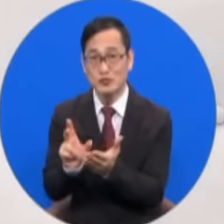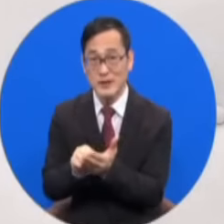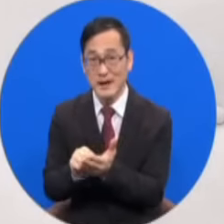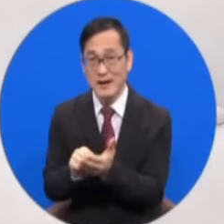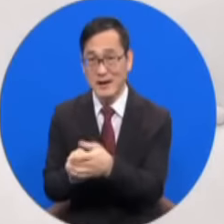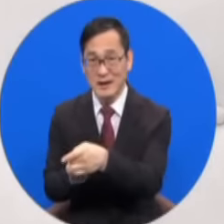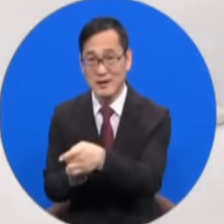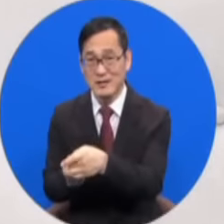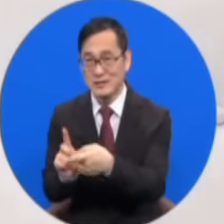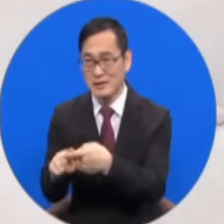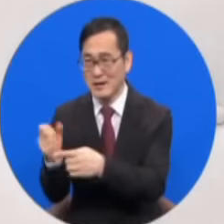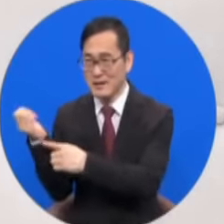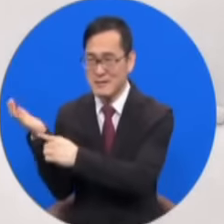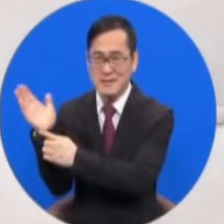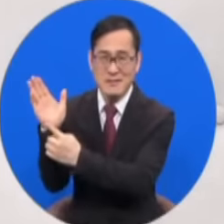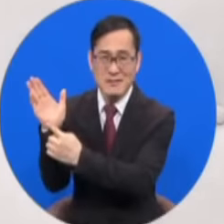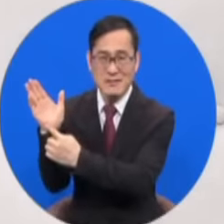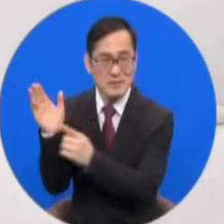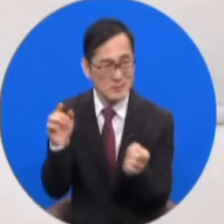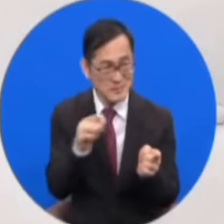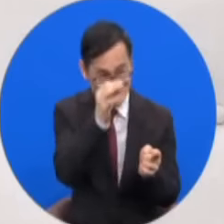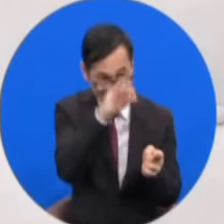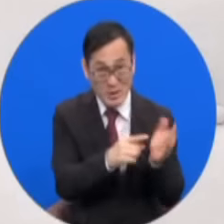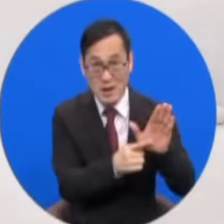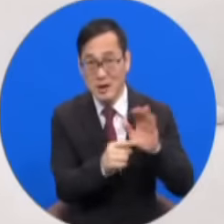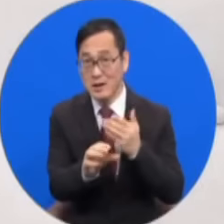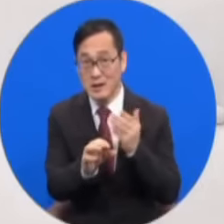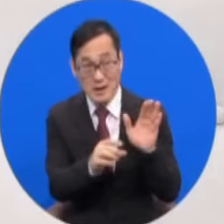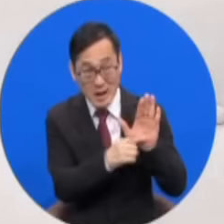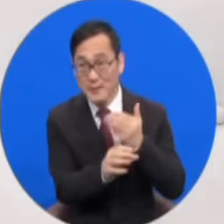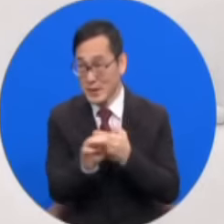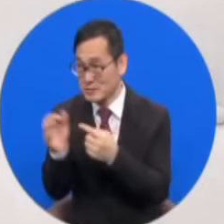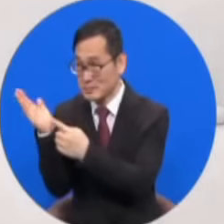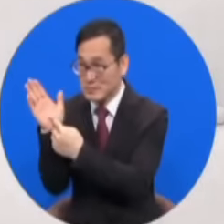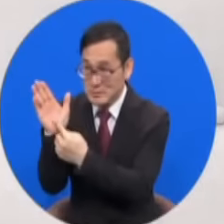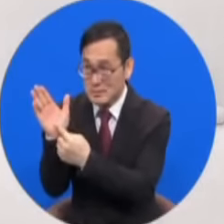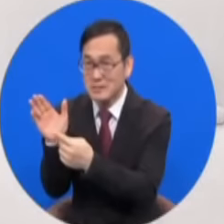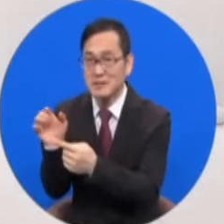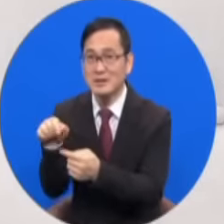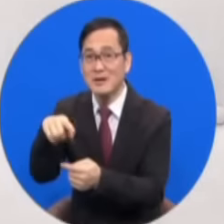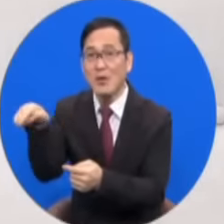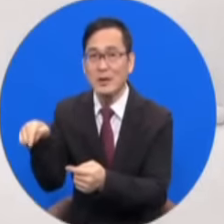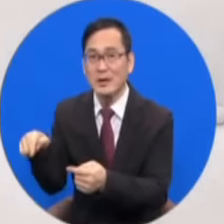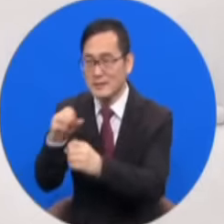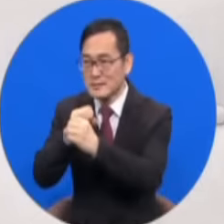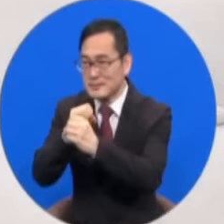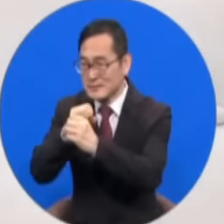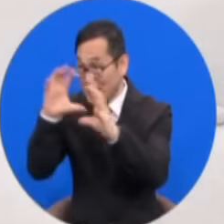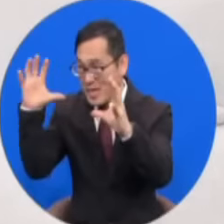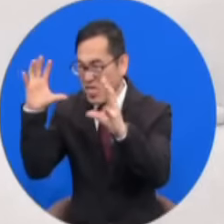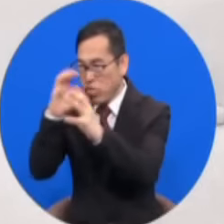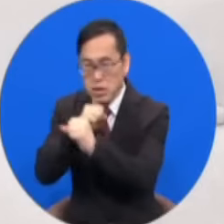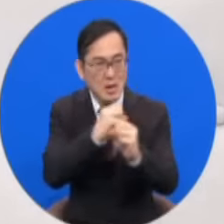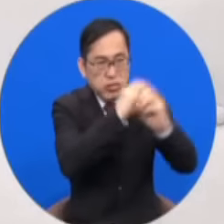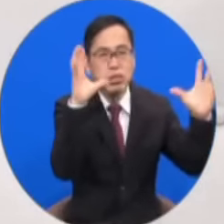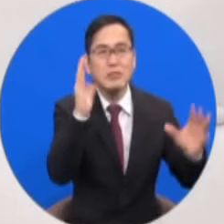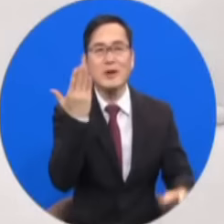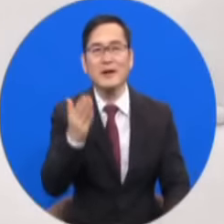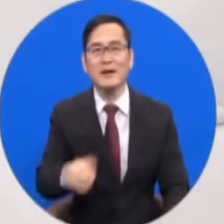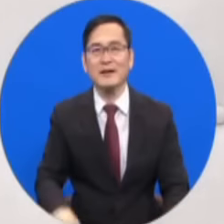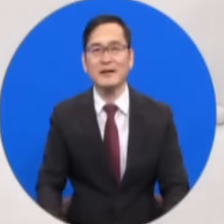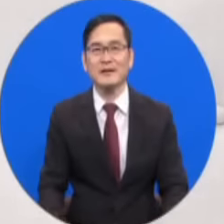여사의 블랙홀에 빠져 들어갈 수밖에 없기 때문에 사과를 한다고 하더라도 늦어도 이번 달 내에는 해야 되는 것이 아닌가 이런